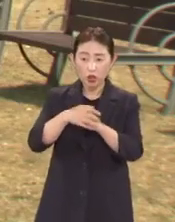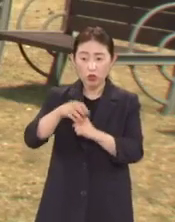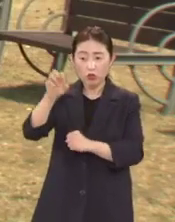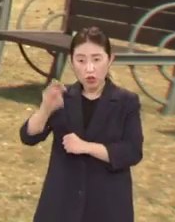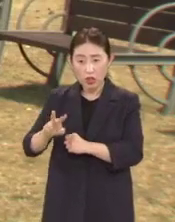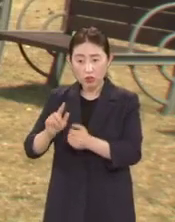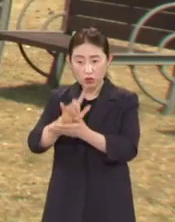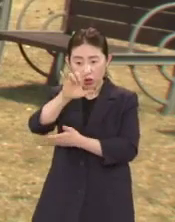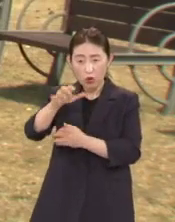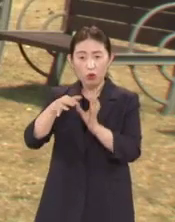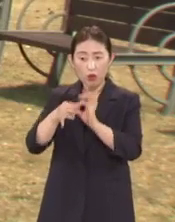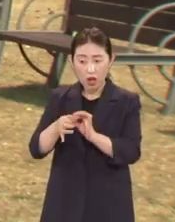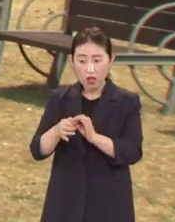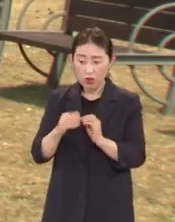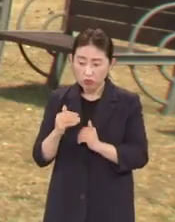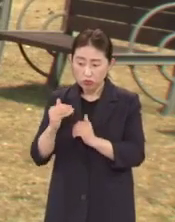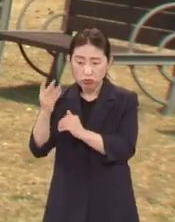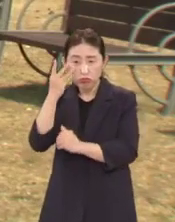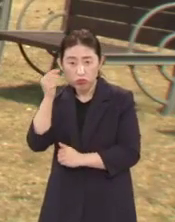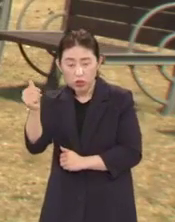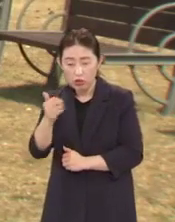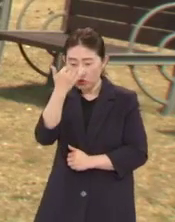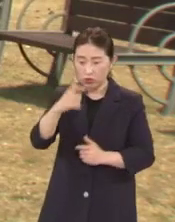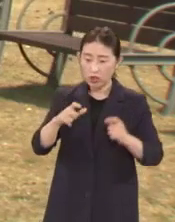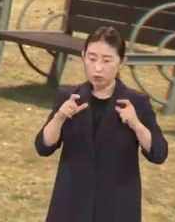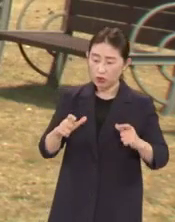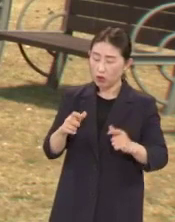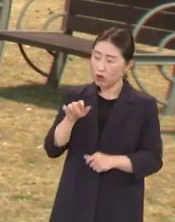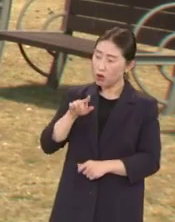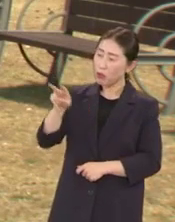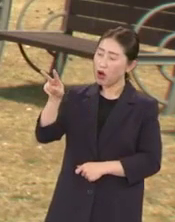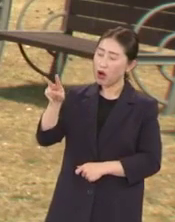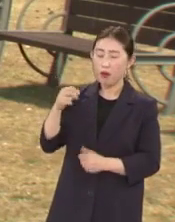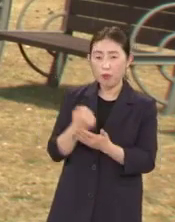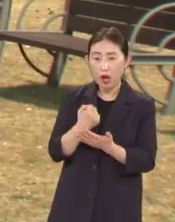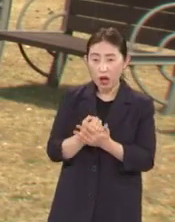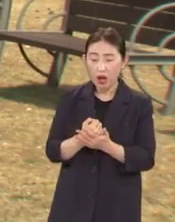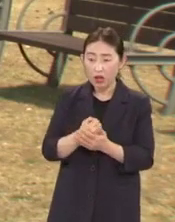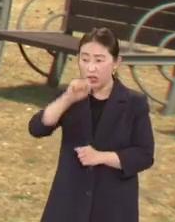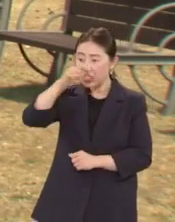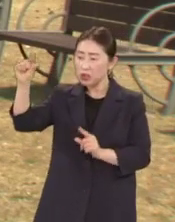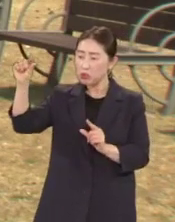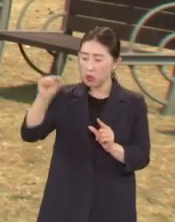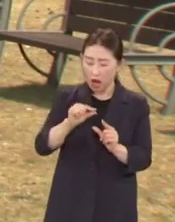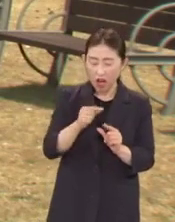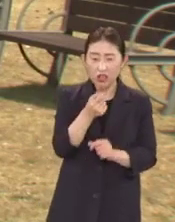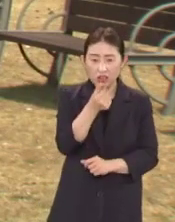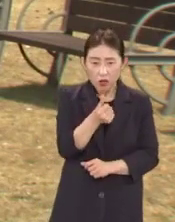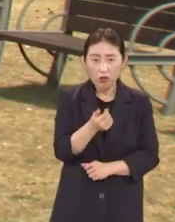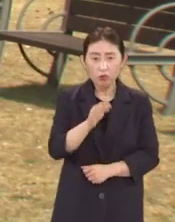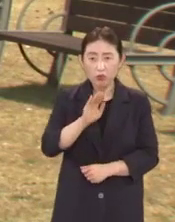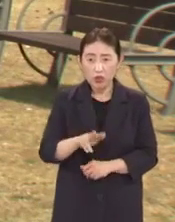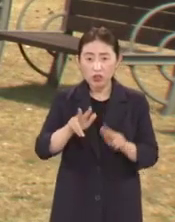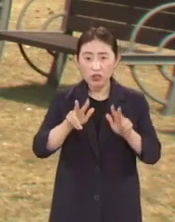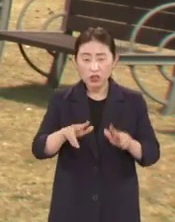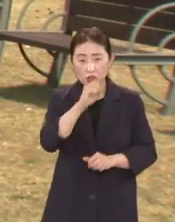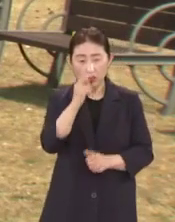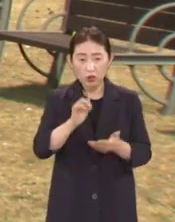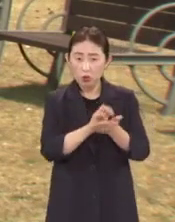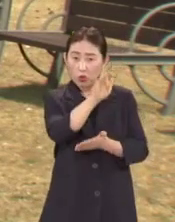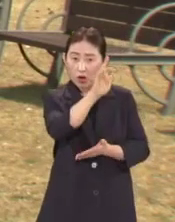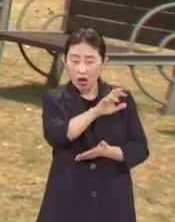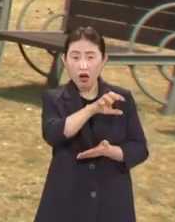광주 신공항 건설사업을 바라보는 충남이 심정은 착잡합니다 사업비 100분의 1도 안 되는 작은 규모에도 불구하고 서산